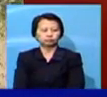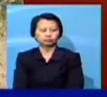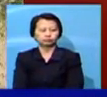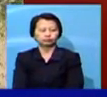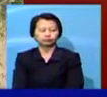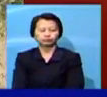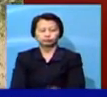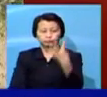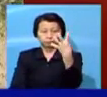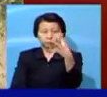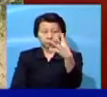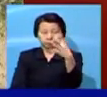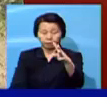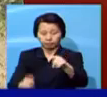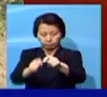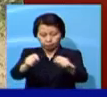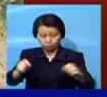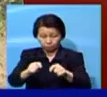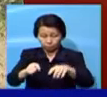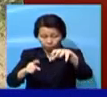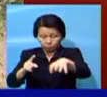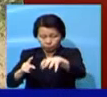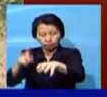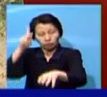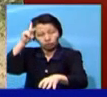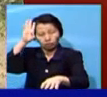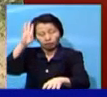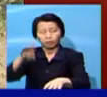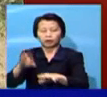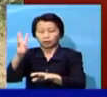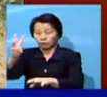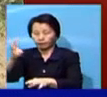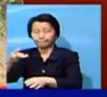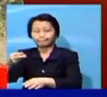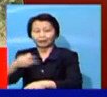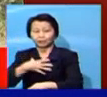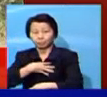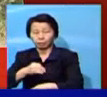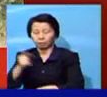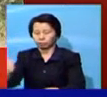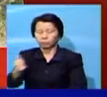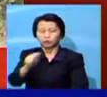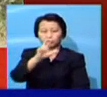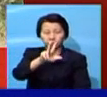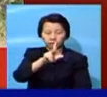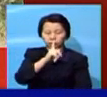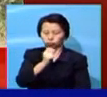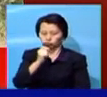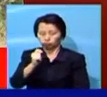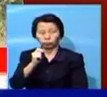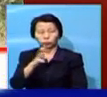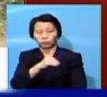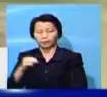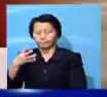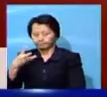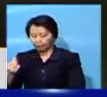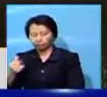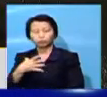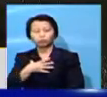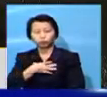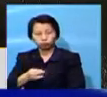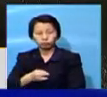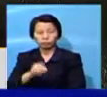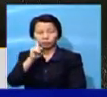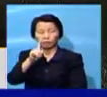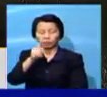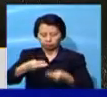jajahan daras diahanotu di ditumpat dan pasir putih dan setiap satu